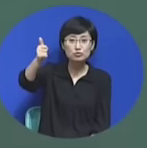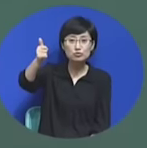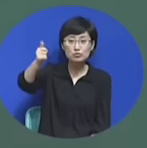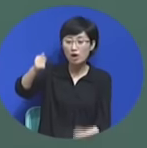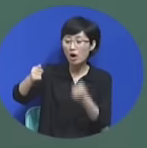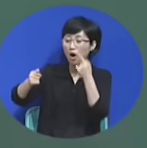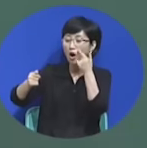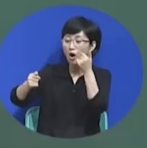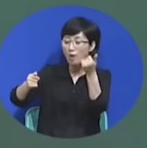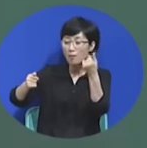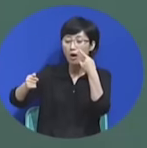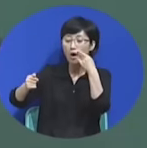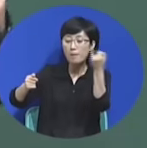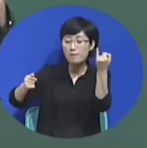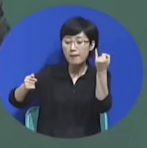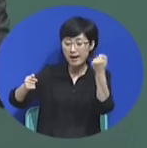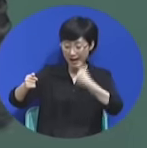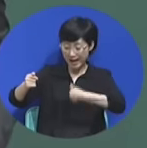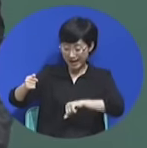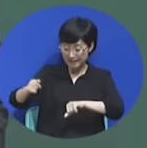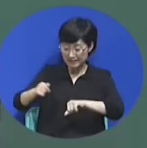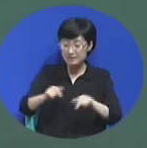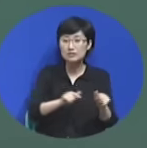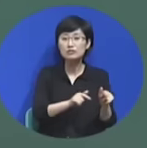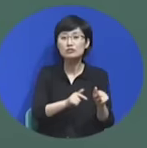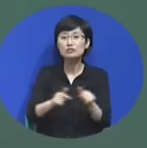어머니 아들들이라는 복수가 사용돼요.